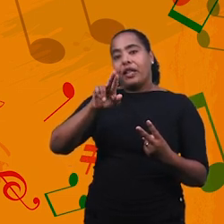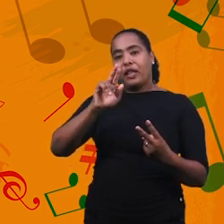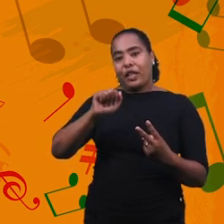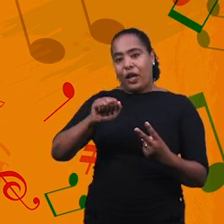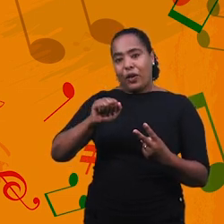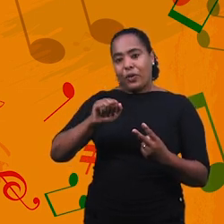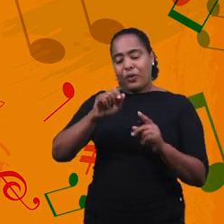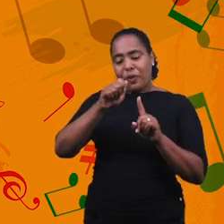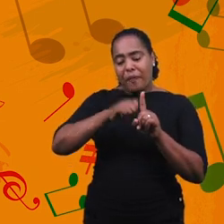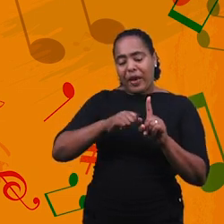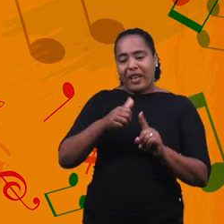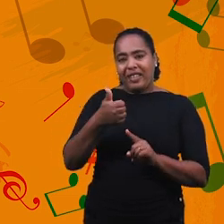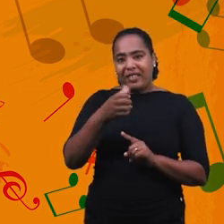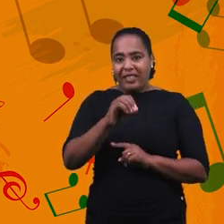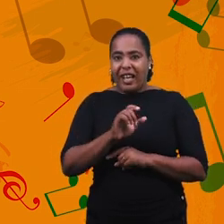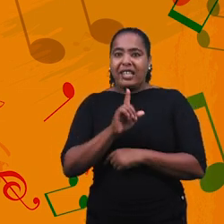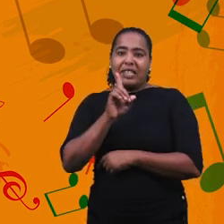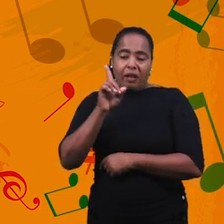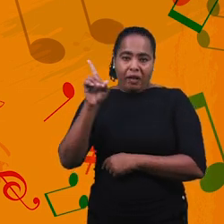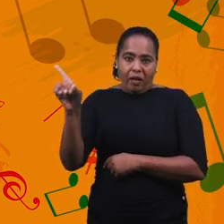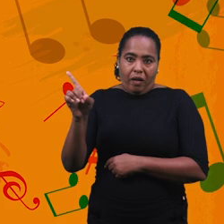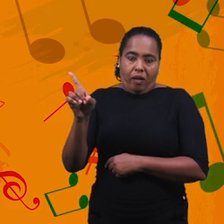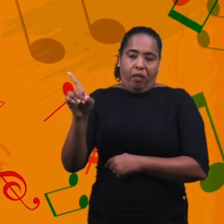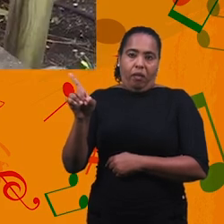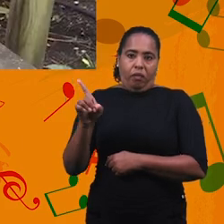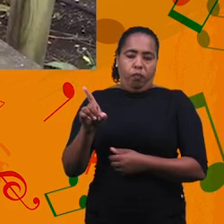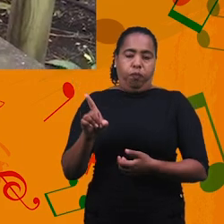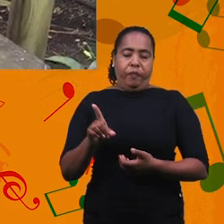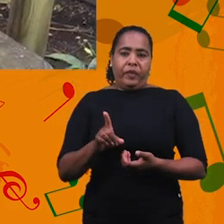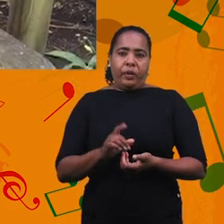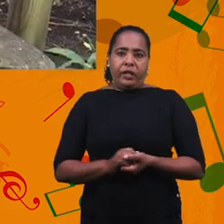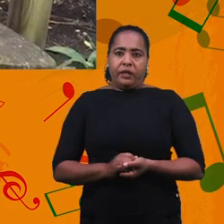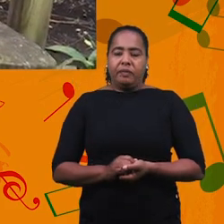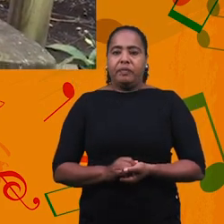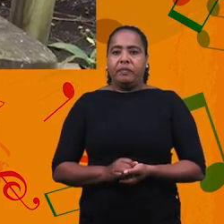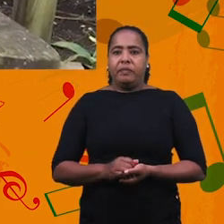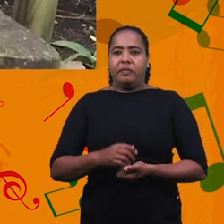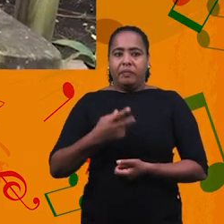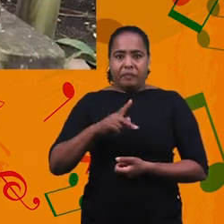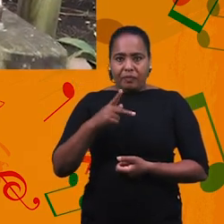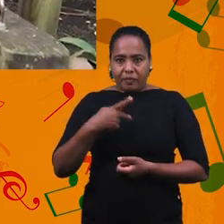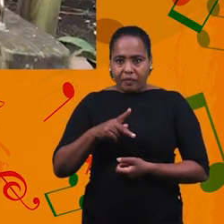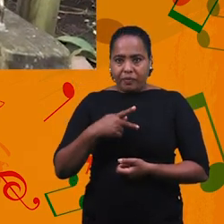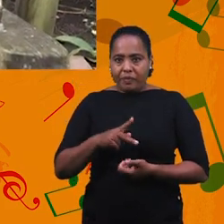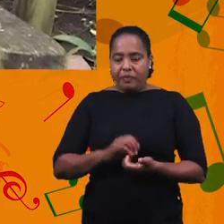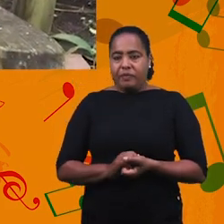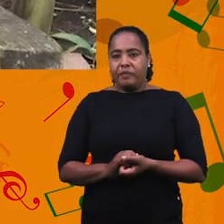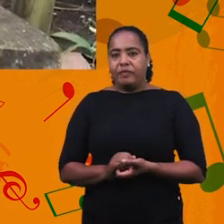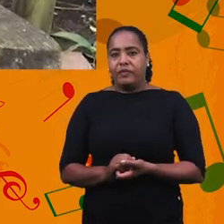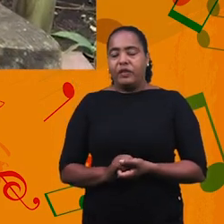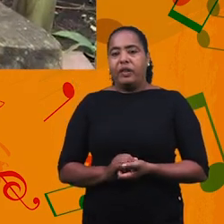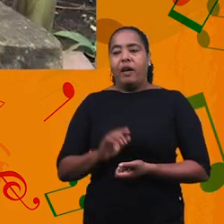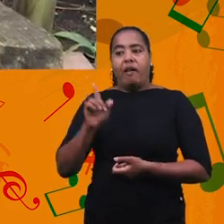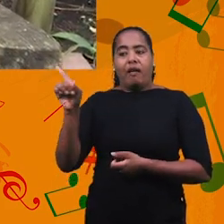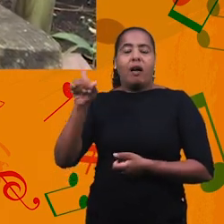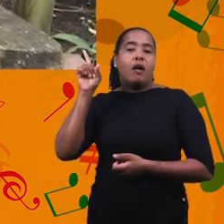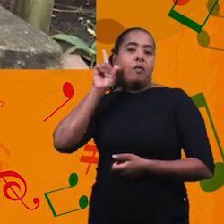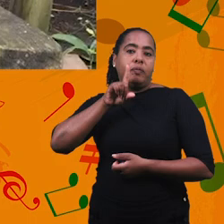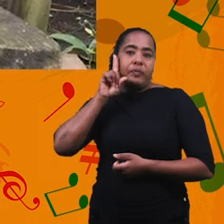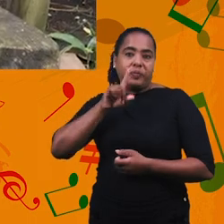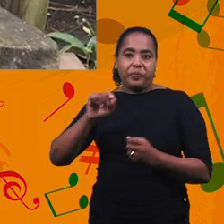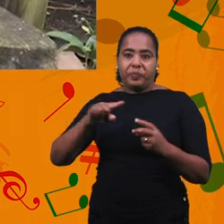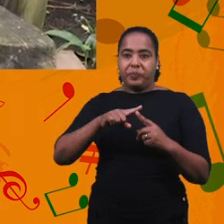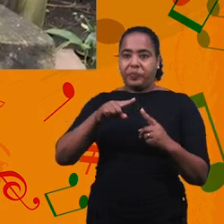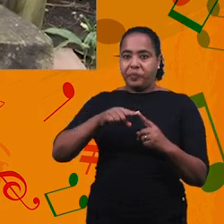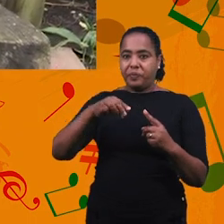ville d'Assunção, le Paraguay. Et au Texas, États-Unis, nous avons les frères Mathieu, de 10